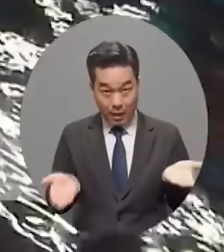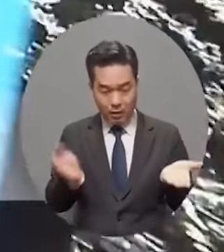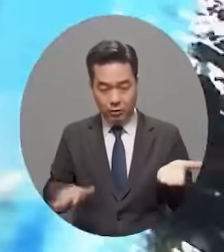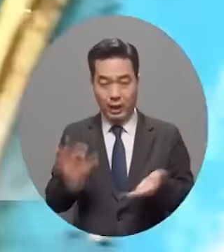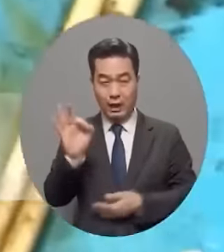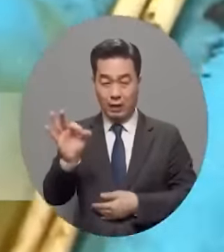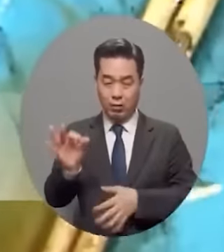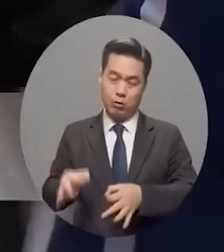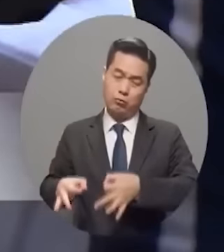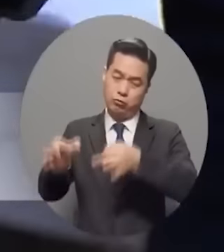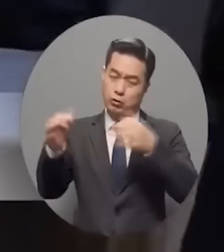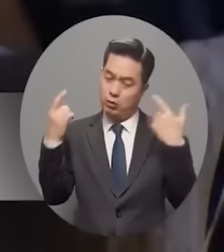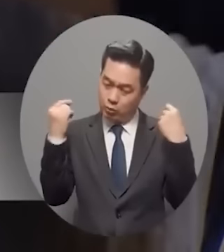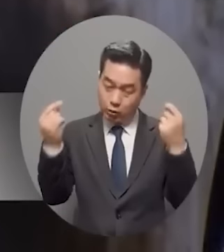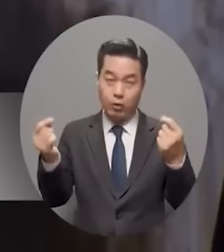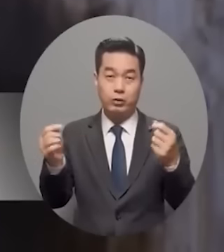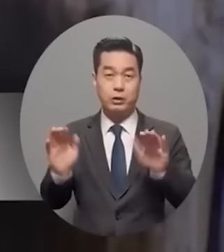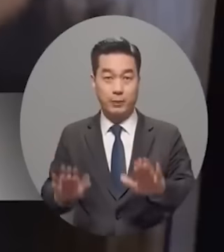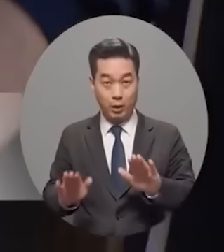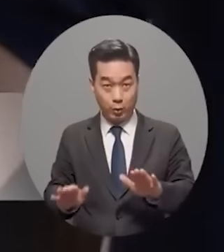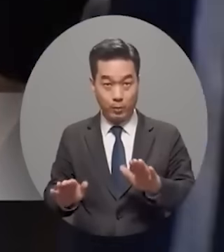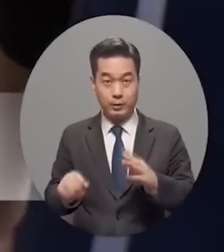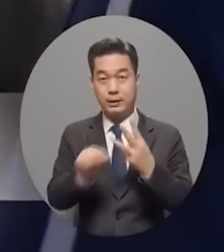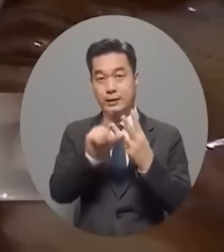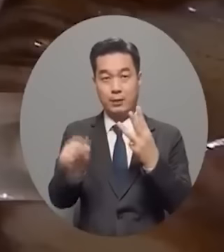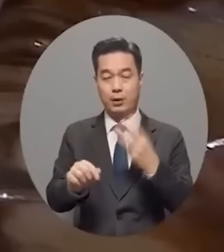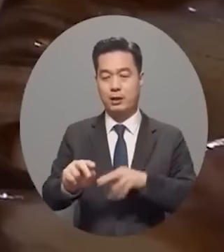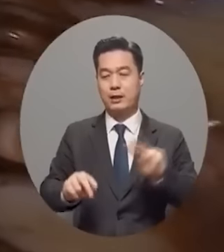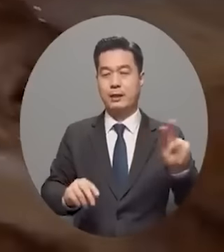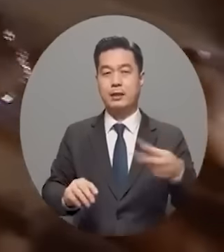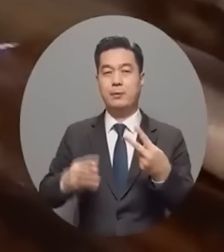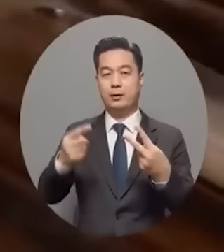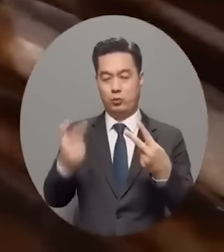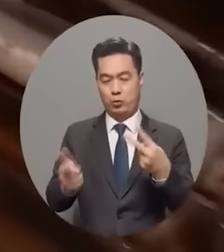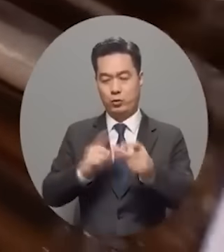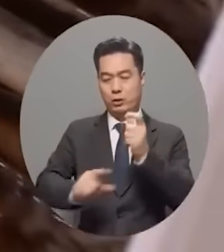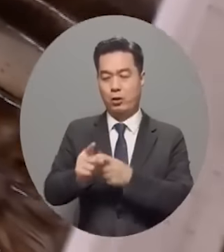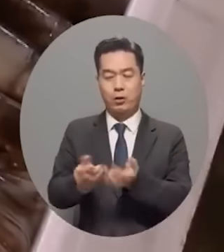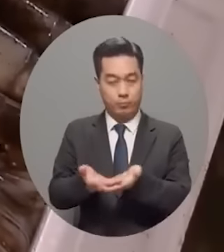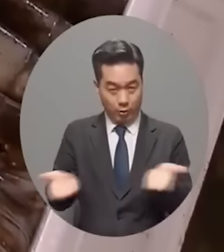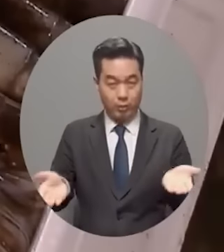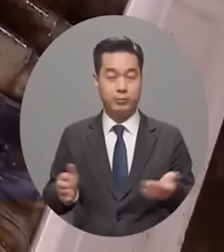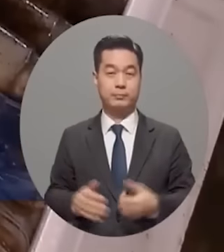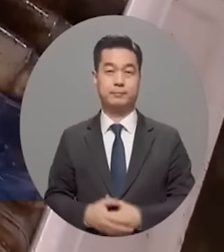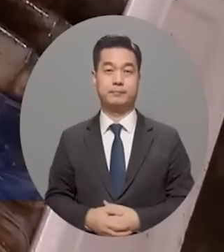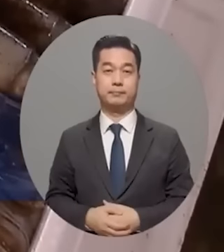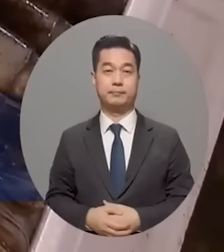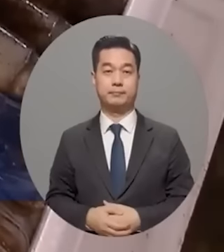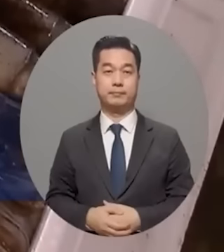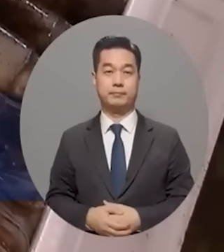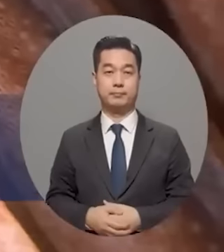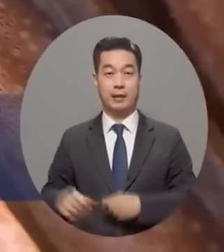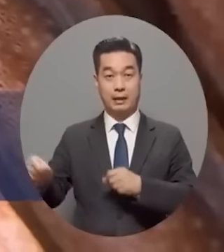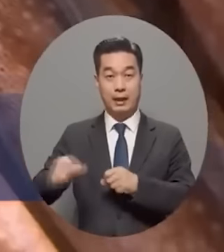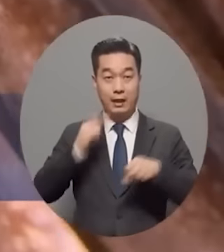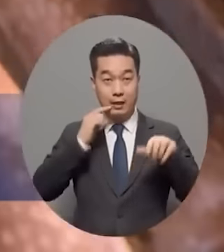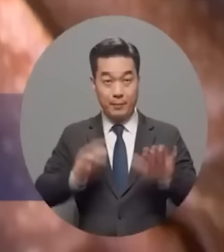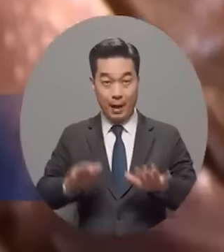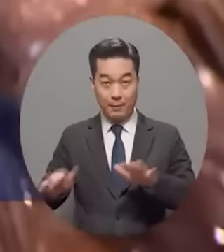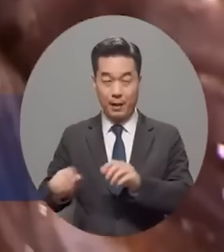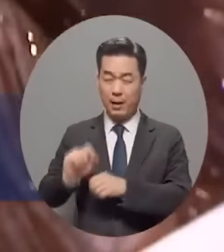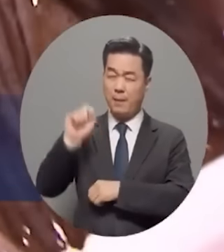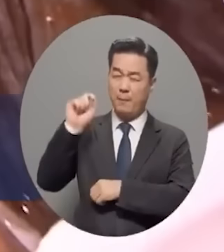가격이 잡히지 않으면서 이번 달 추가로 200톤을 더 방출하기로 했습니다. 우리 영근해와 원양에서